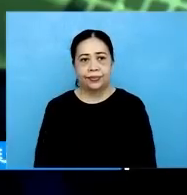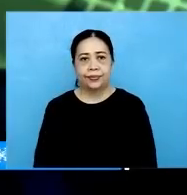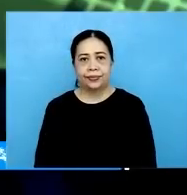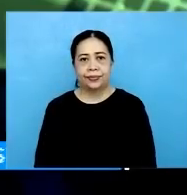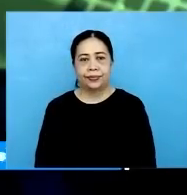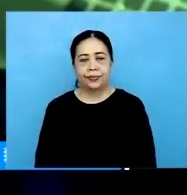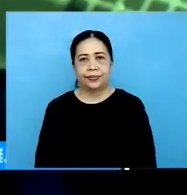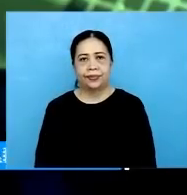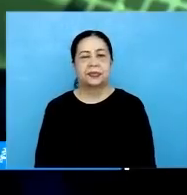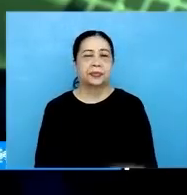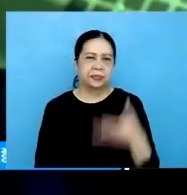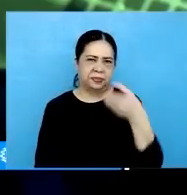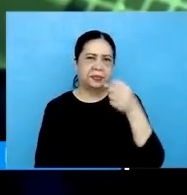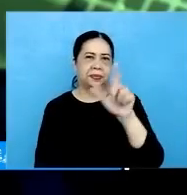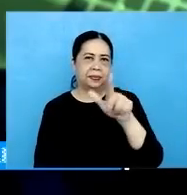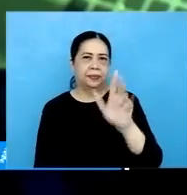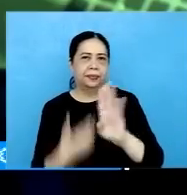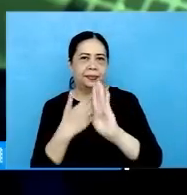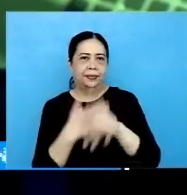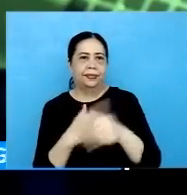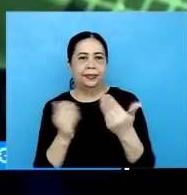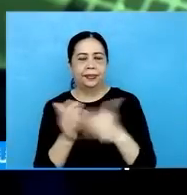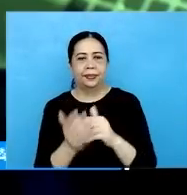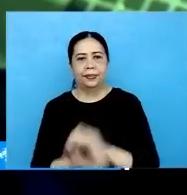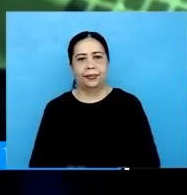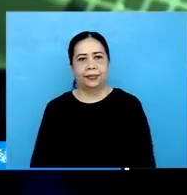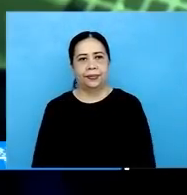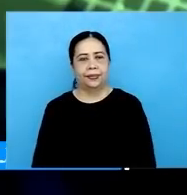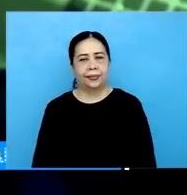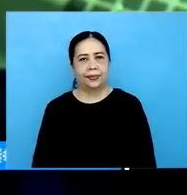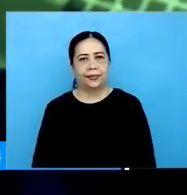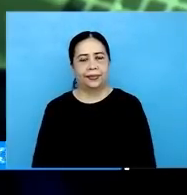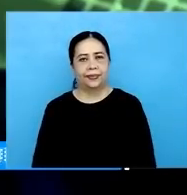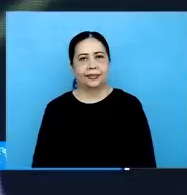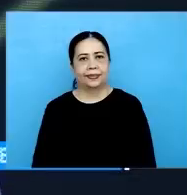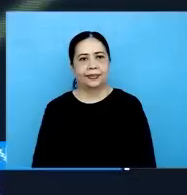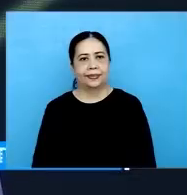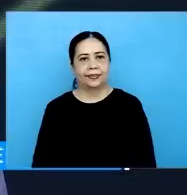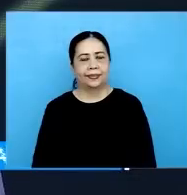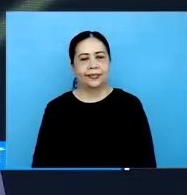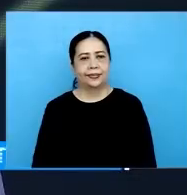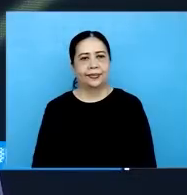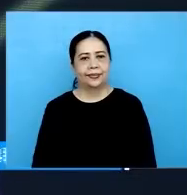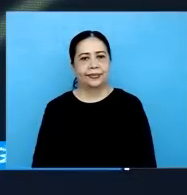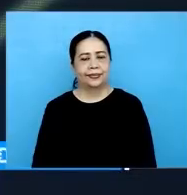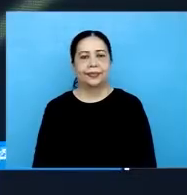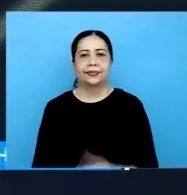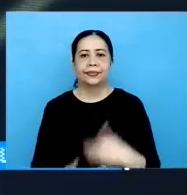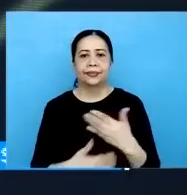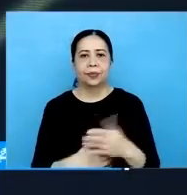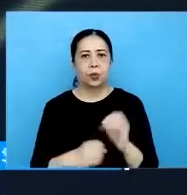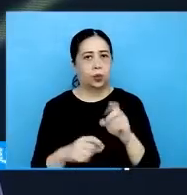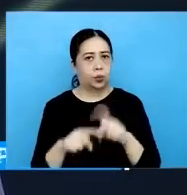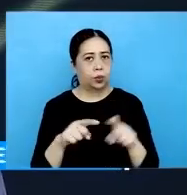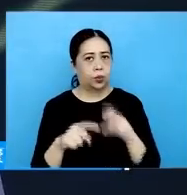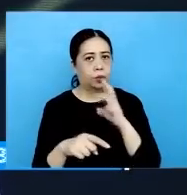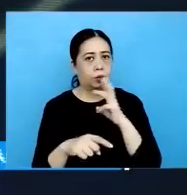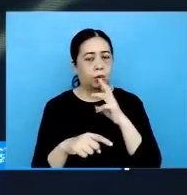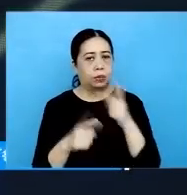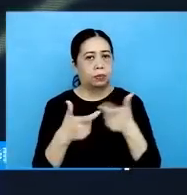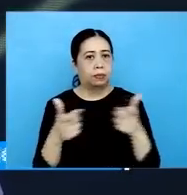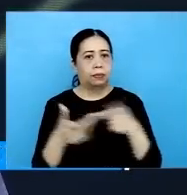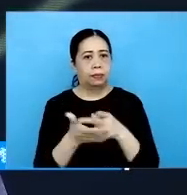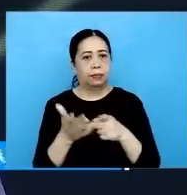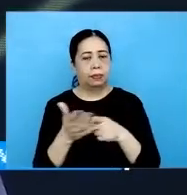Mukhang babalikan po natin si Governor. Kamusayin natin mamaya. Samantala, walang kuryente at tubig sa malaking bahagi